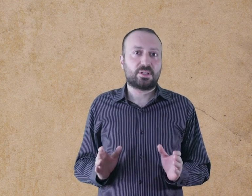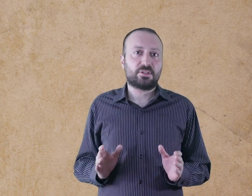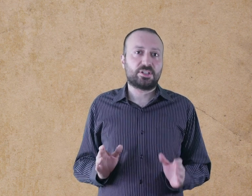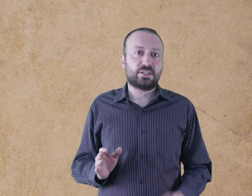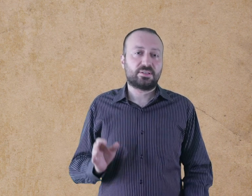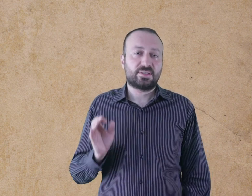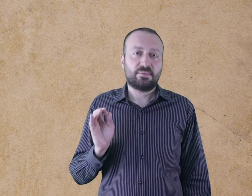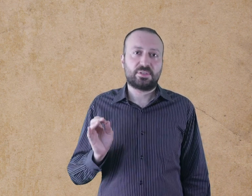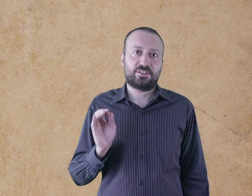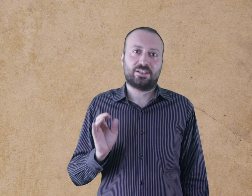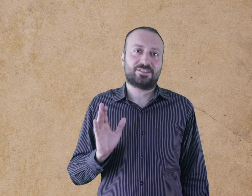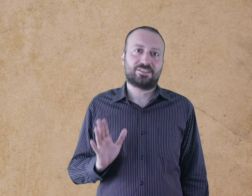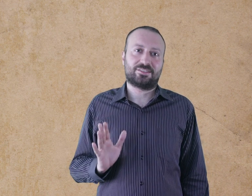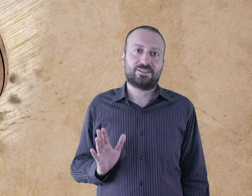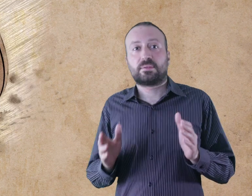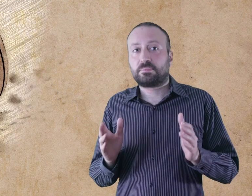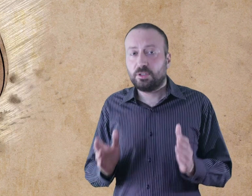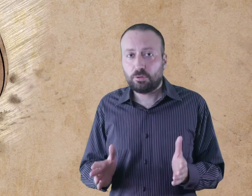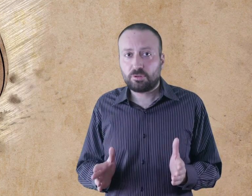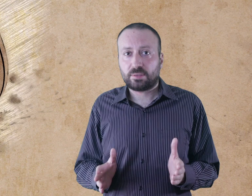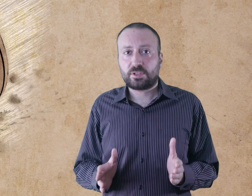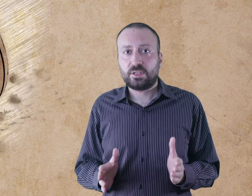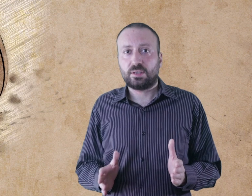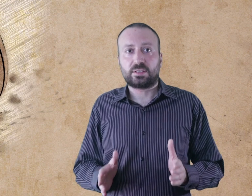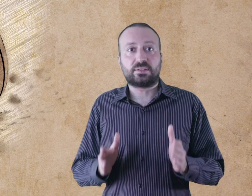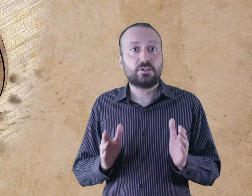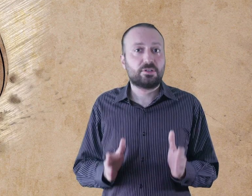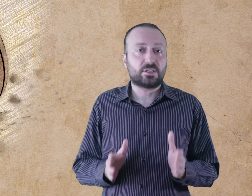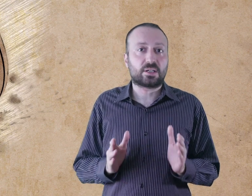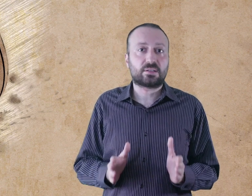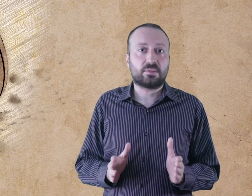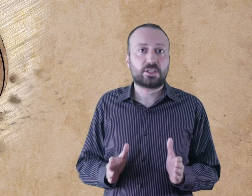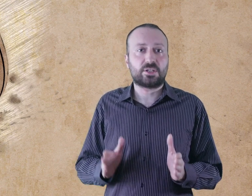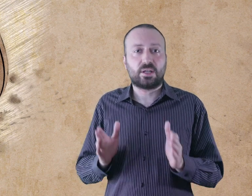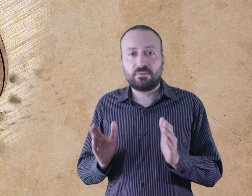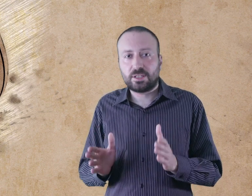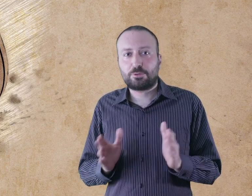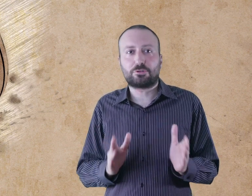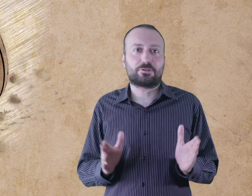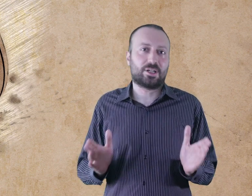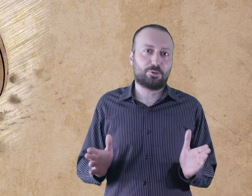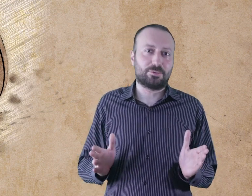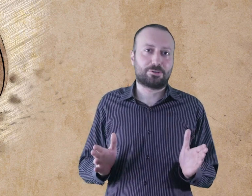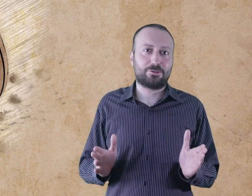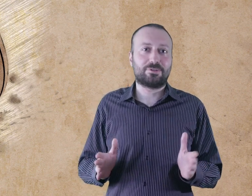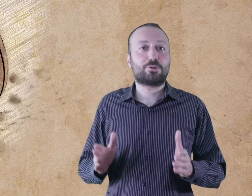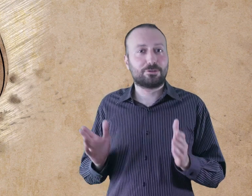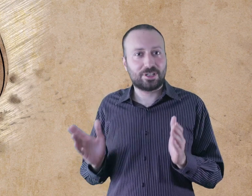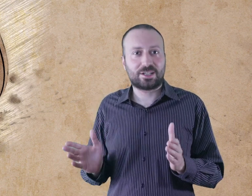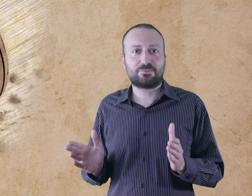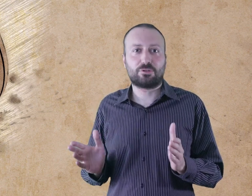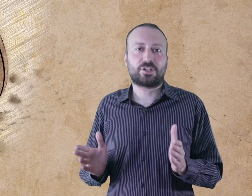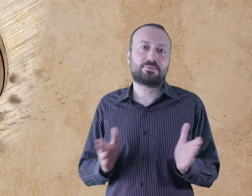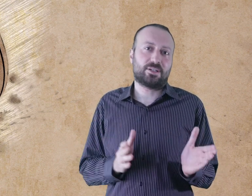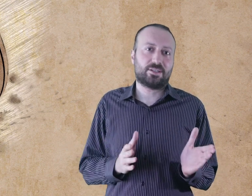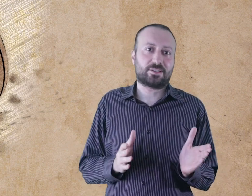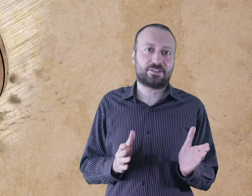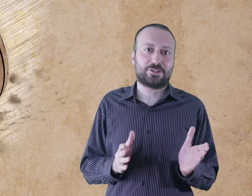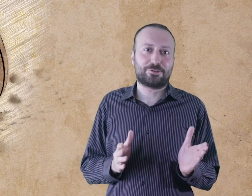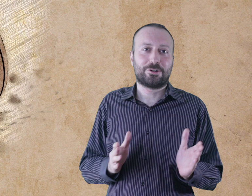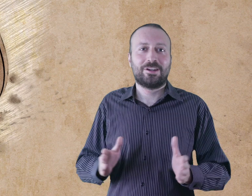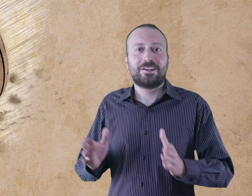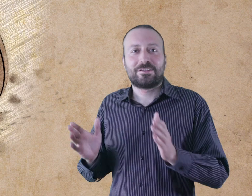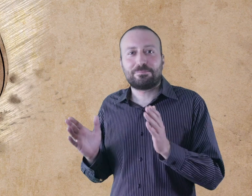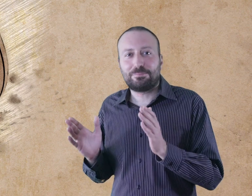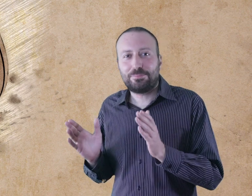neler yapılabileceğinin tam bir canlı kanıtı. 1960'lı yıllarda teorisini kanıtlamak için evlenip çocuk sahibi olmak istiyor ve bu konuda yardımcı olacak bir hayat